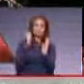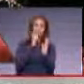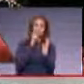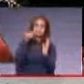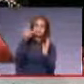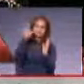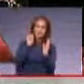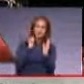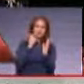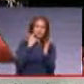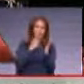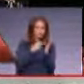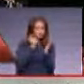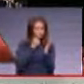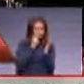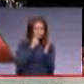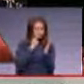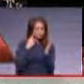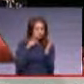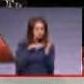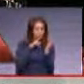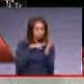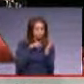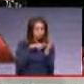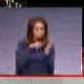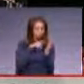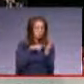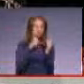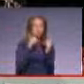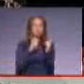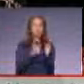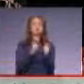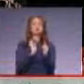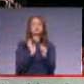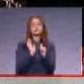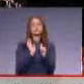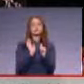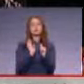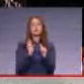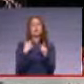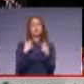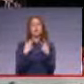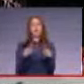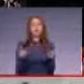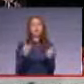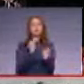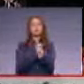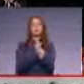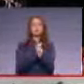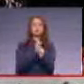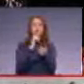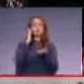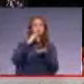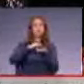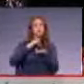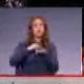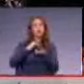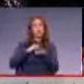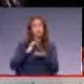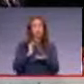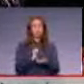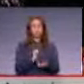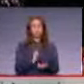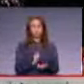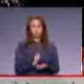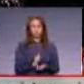تعالي اقريها تعالي اقريها واروح اقراها ويتم الاتفاق عليها. لكن